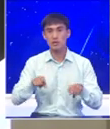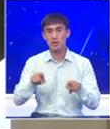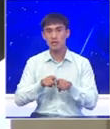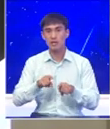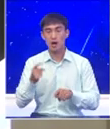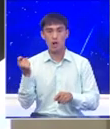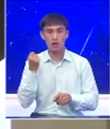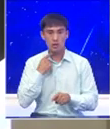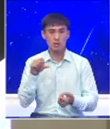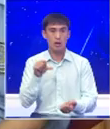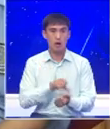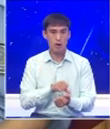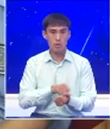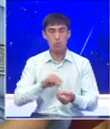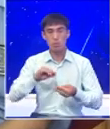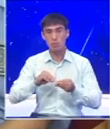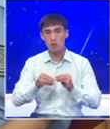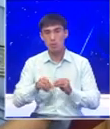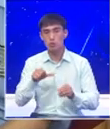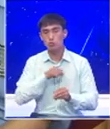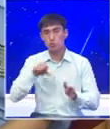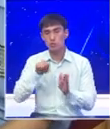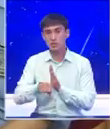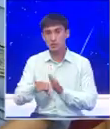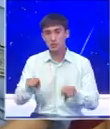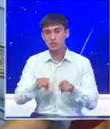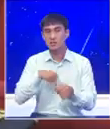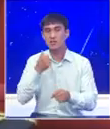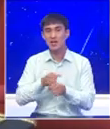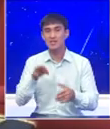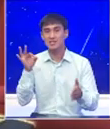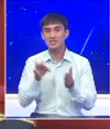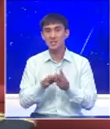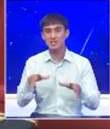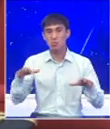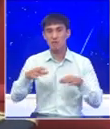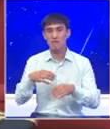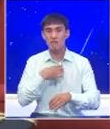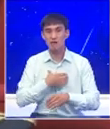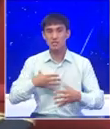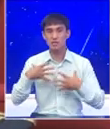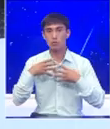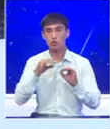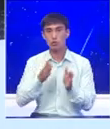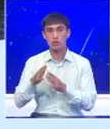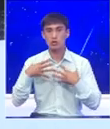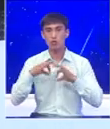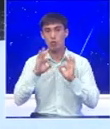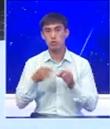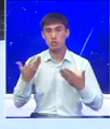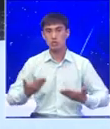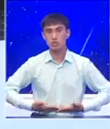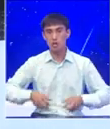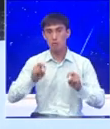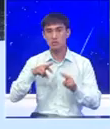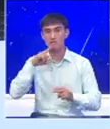как алкоголизм, наркомания и проблема суицида. Основная цель – донести до собравшихся важность соблюдения здорового образа жизни и опасности